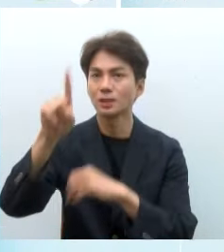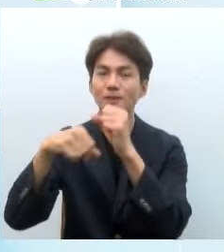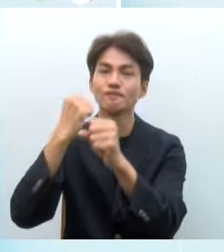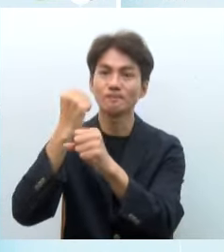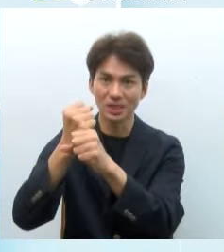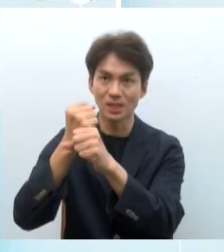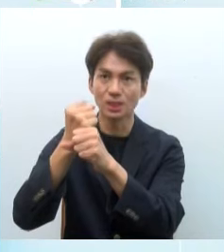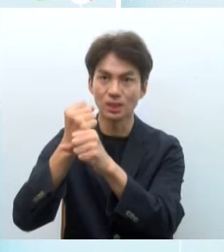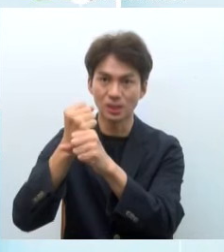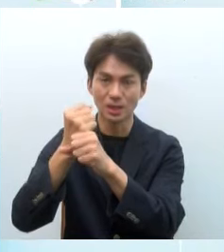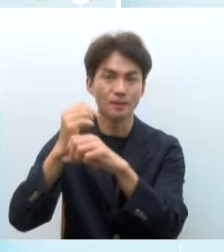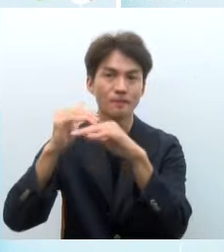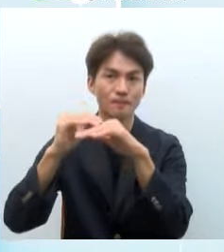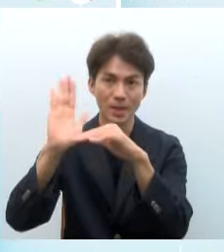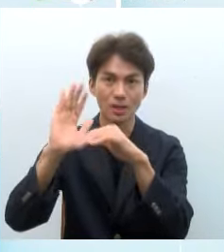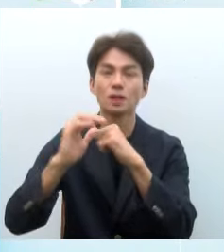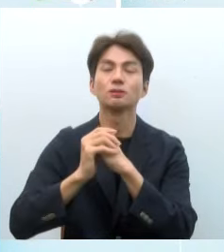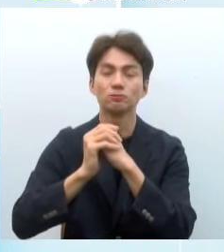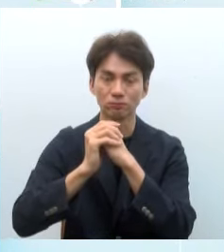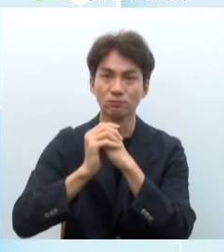ล้วกพ.เขากำหนดไว้ว่า